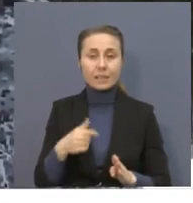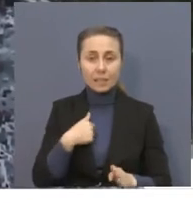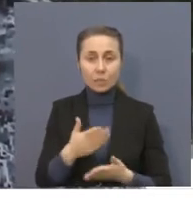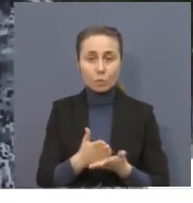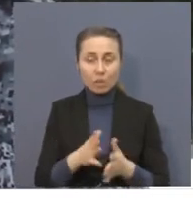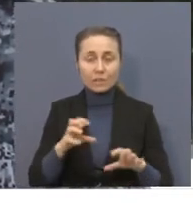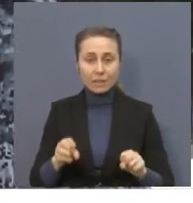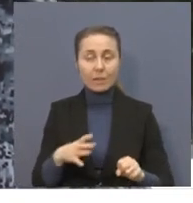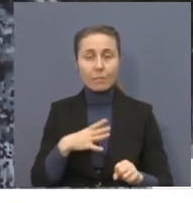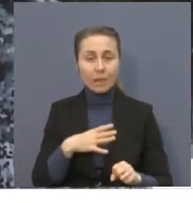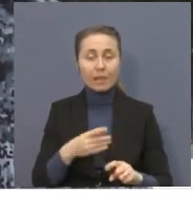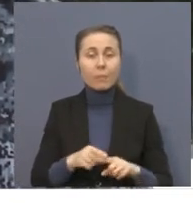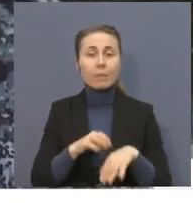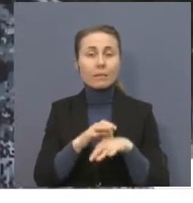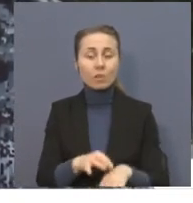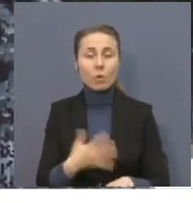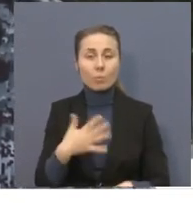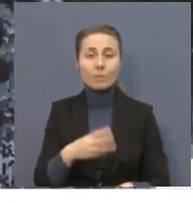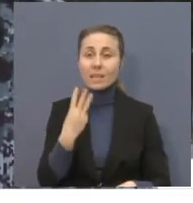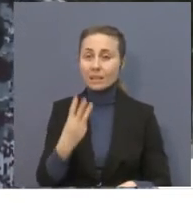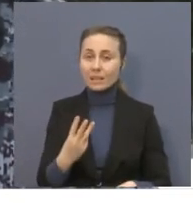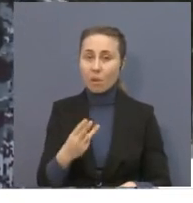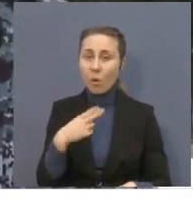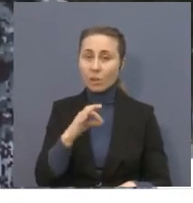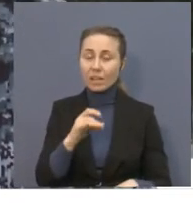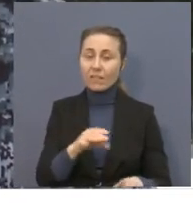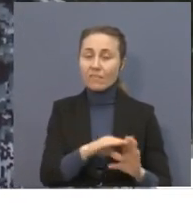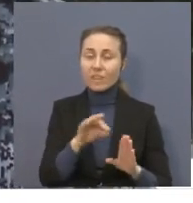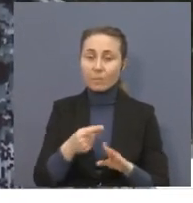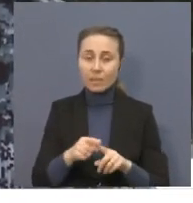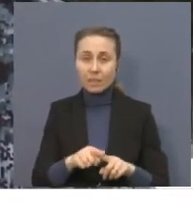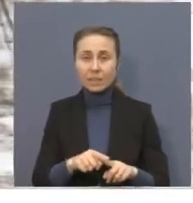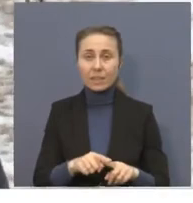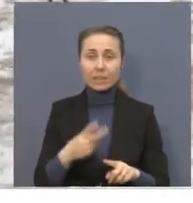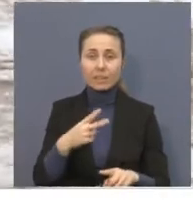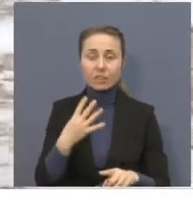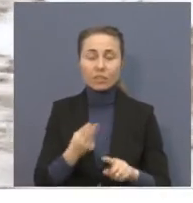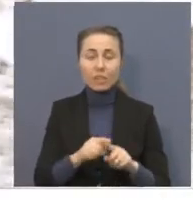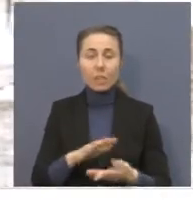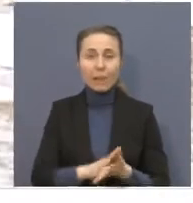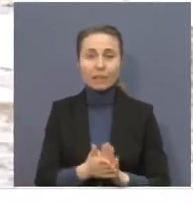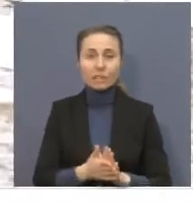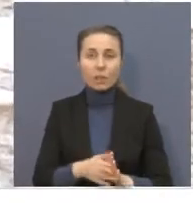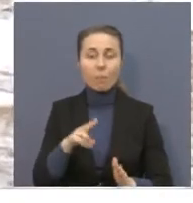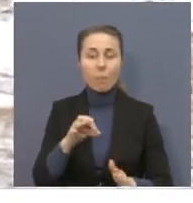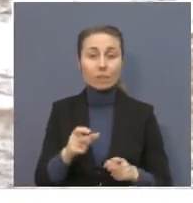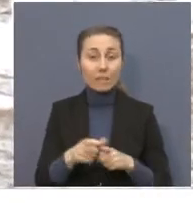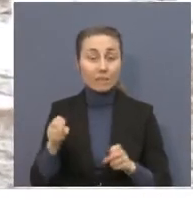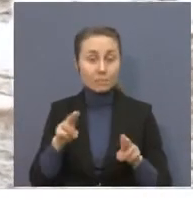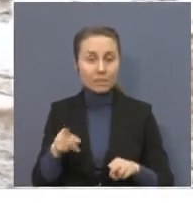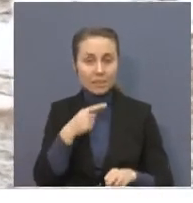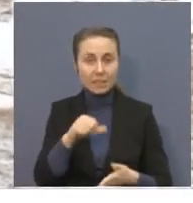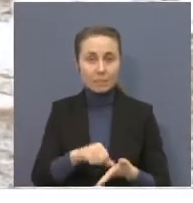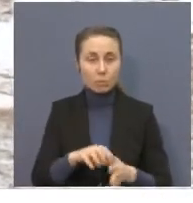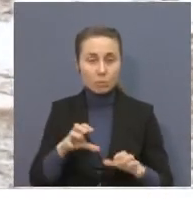служебными собаками, было проведено 53 адрологических выборки, из них 44 положительно. По словам кинологов, само присутствие